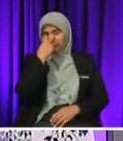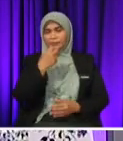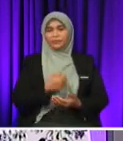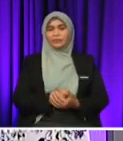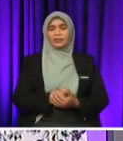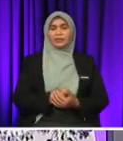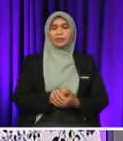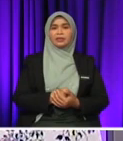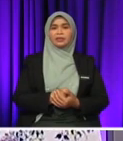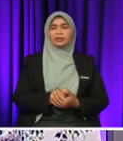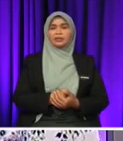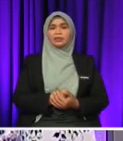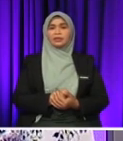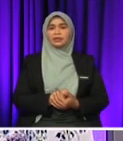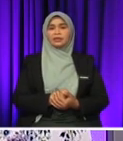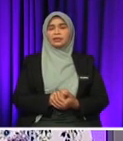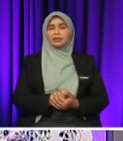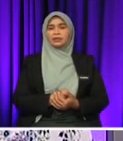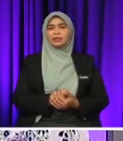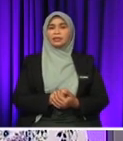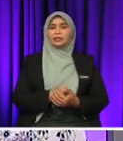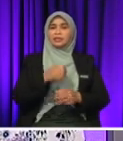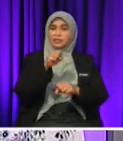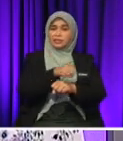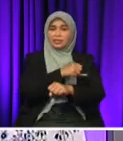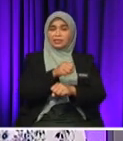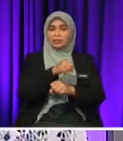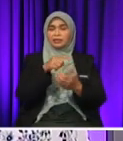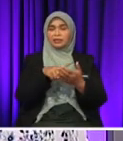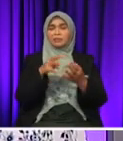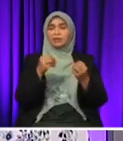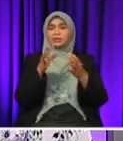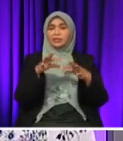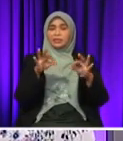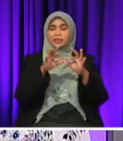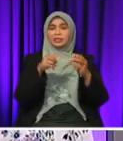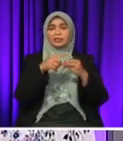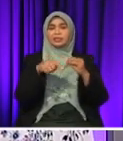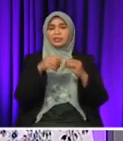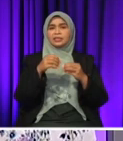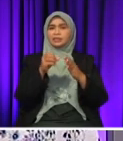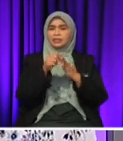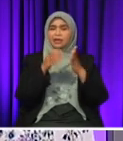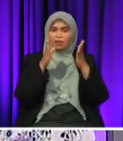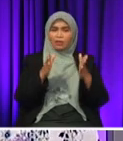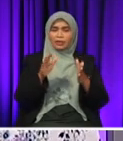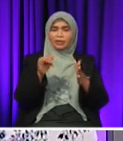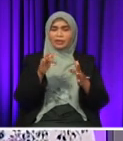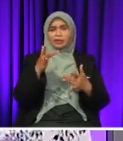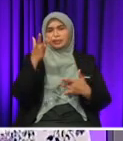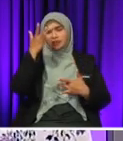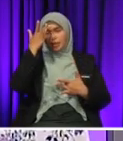ataupun angin Ahmad jadi saja Ini dia nak berceritakan Tentang Seseorang yang mengidap penyakit